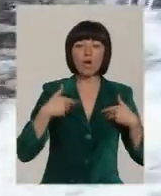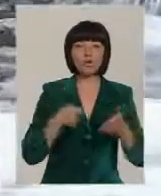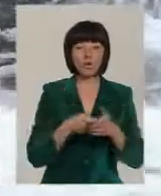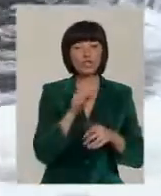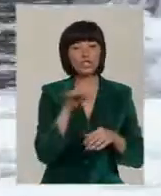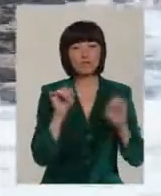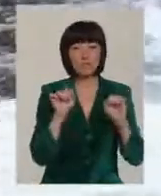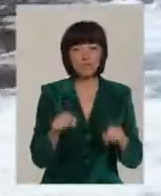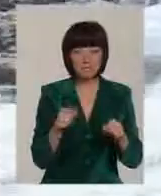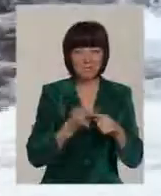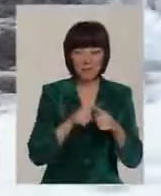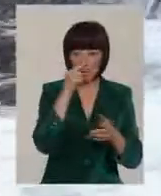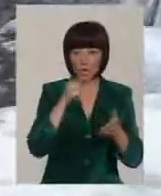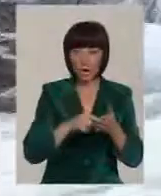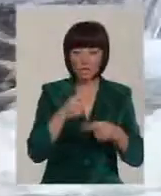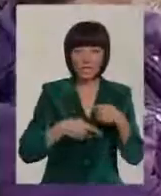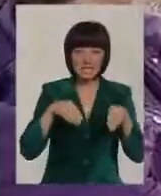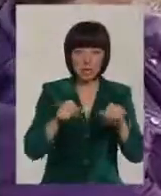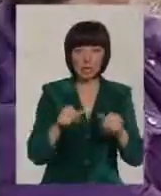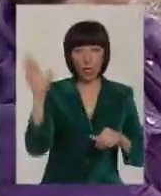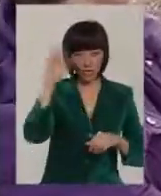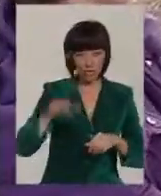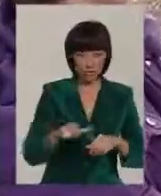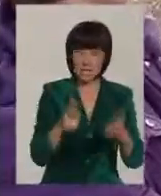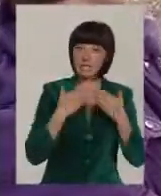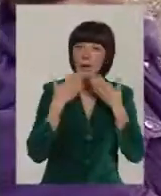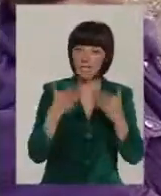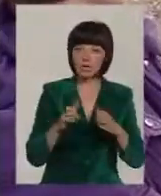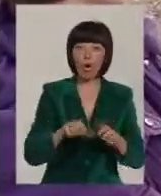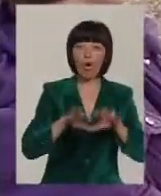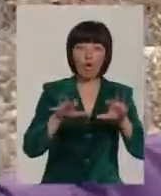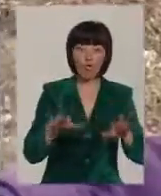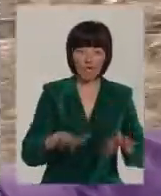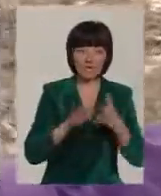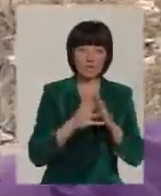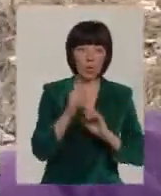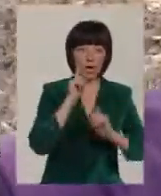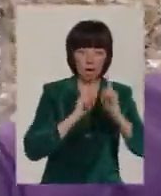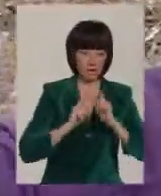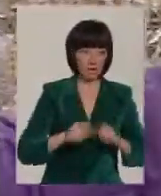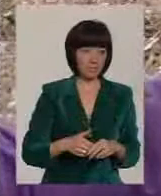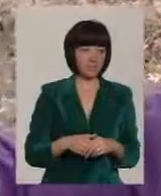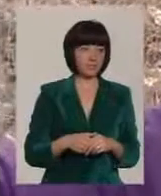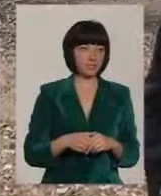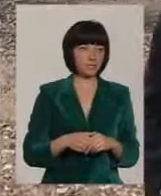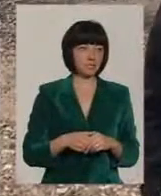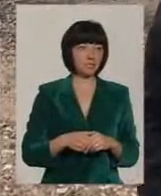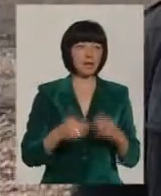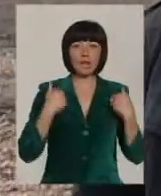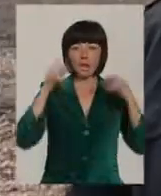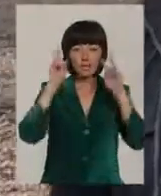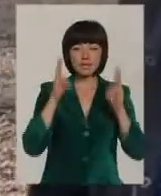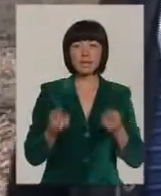міг перегній потрапити через ґрунт у річку? Про це ми запитуємо у голови Грузевицької сільської ради. Я не знаю,